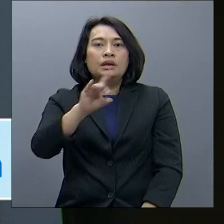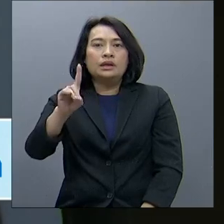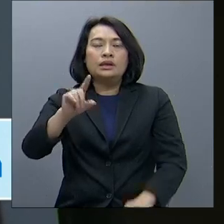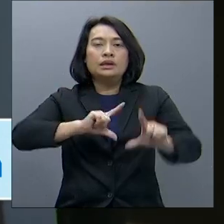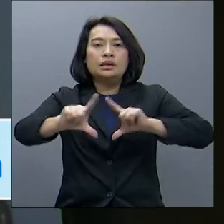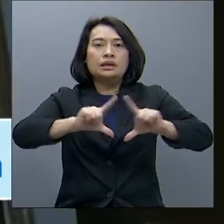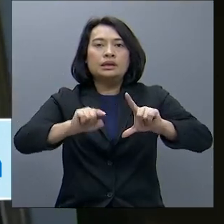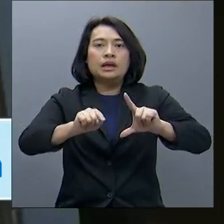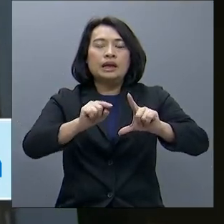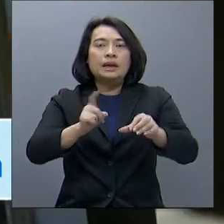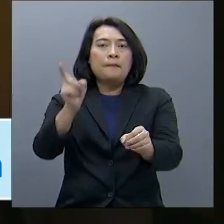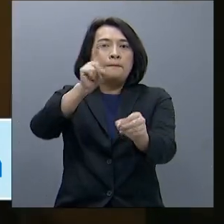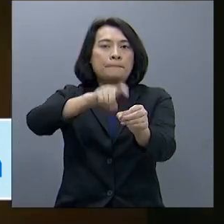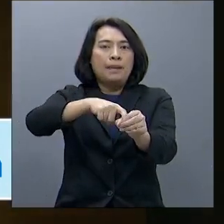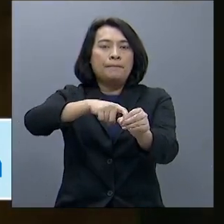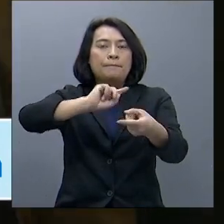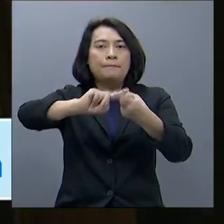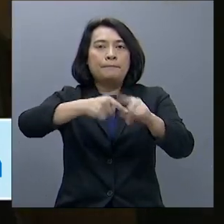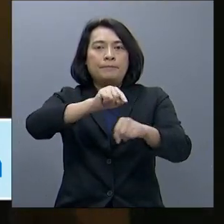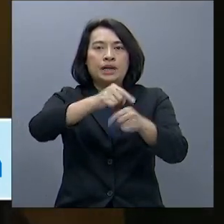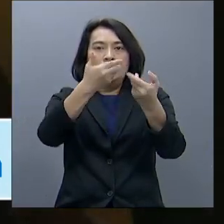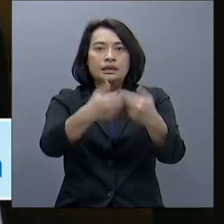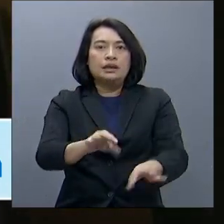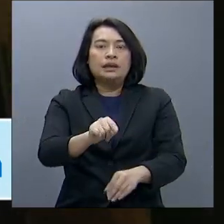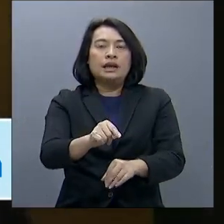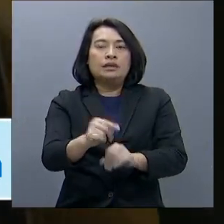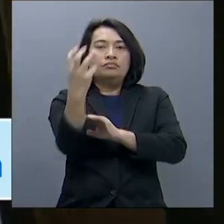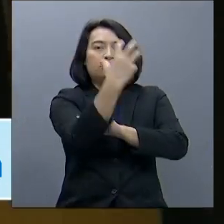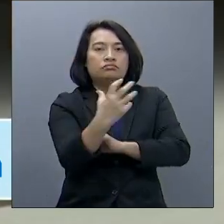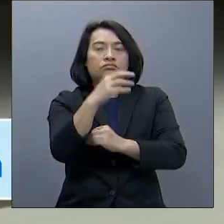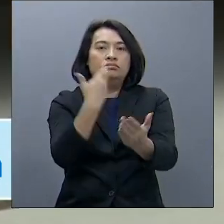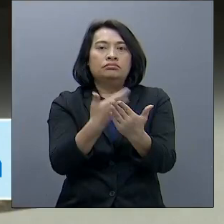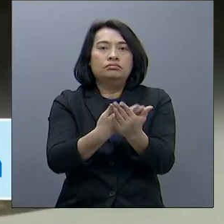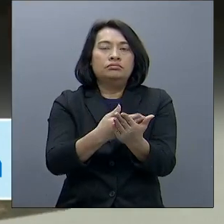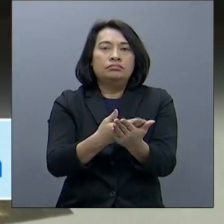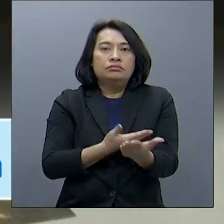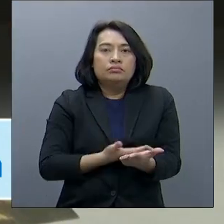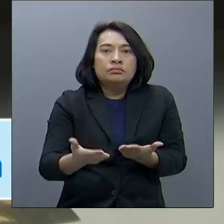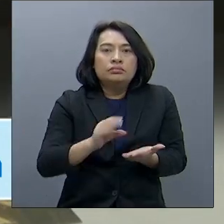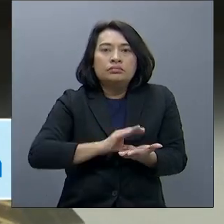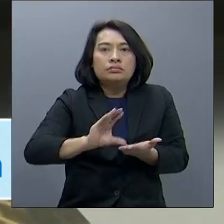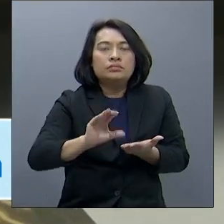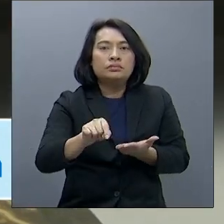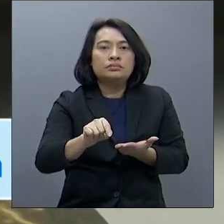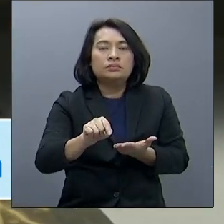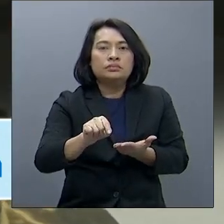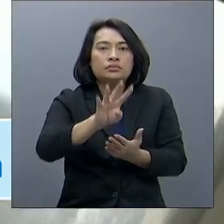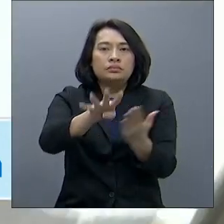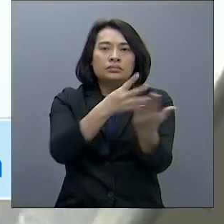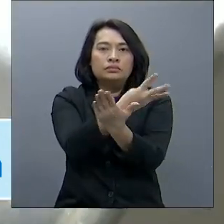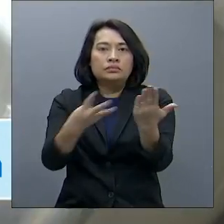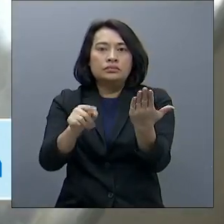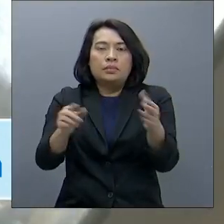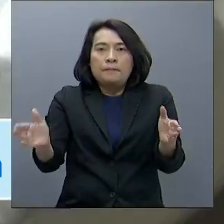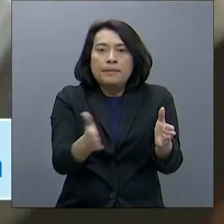เธอนั้นเพิ่มเพื่อนต่อมาค่ะผู้ก่อเหตุมีการชักชวนให้ลงทุนเทรดหุ้นพร้อมกับเสนอแผนการลงทุนแบบระยะ